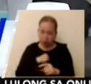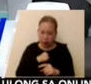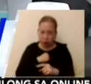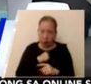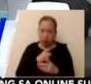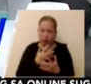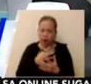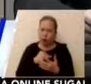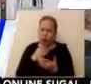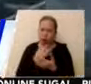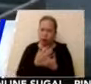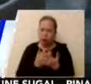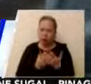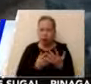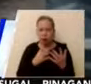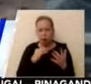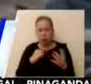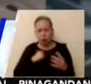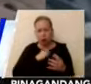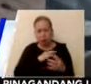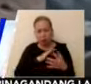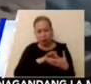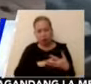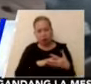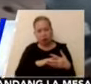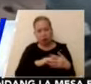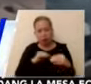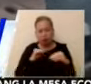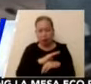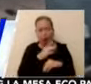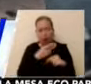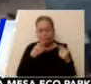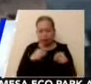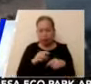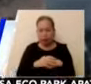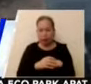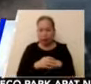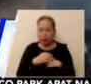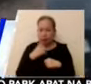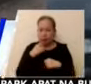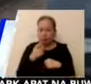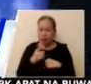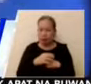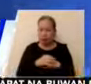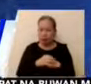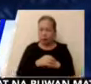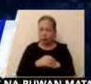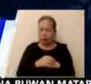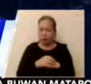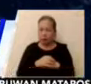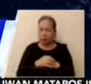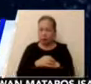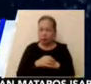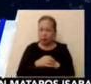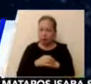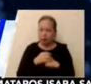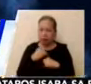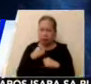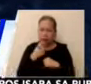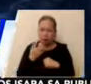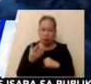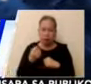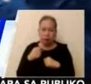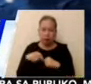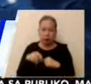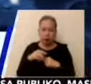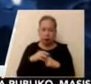the incident. Dama raw ng Japan ang sinasabit ng Pilipinas, lalo't may bahagi rin ng kanilang anyang teritoryo